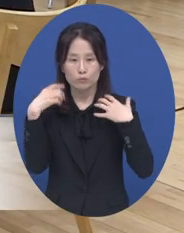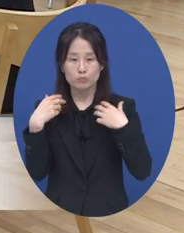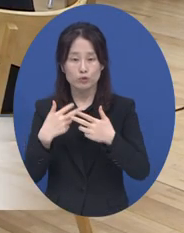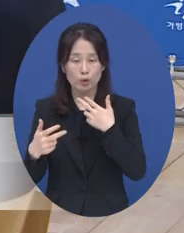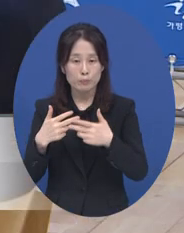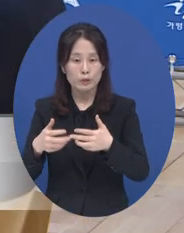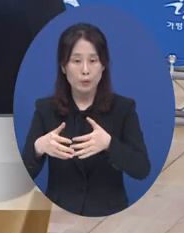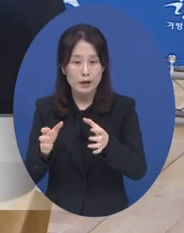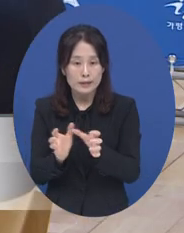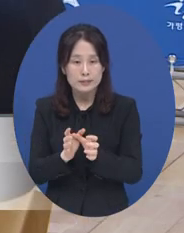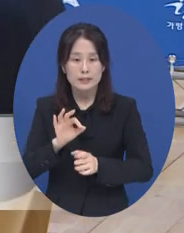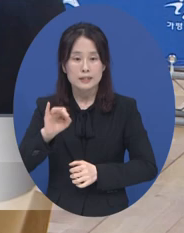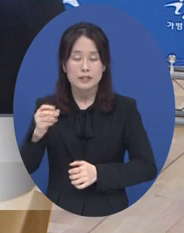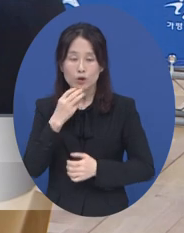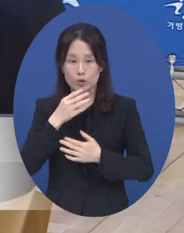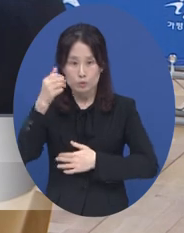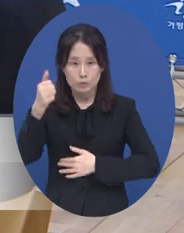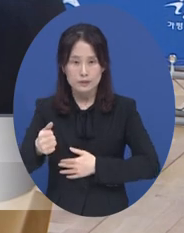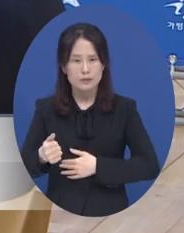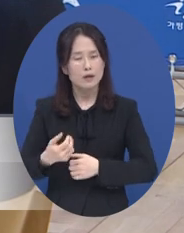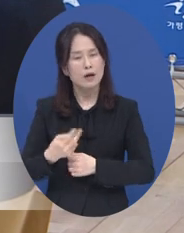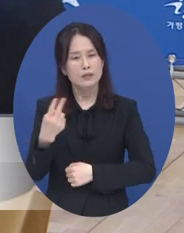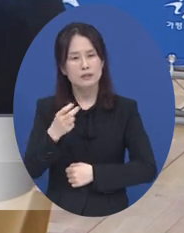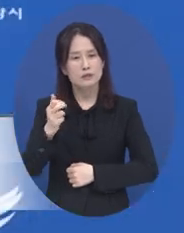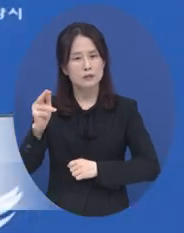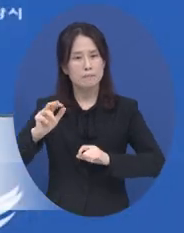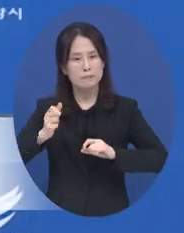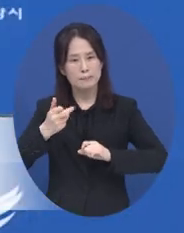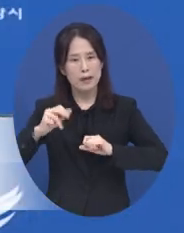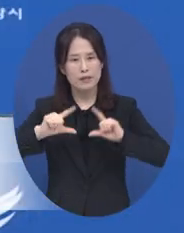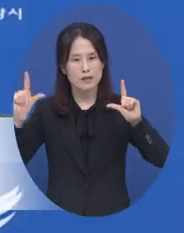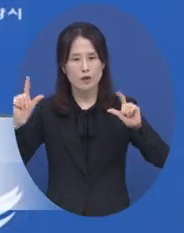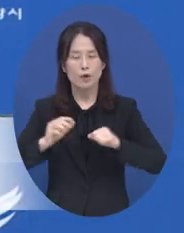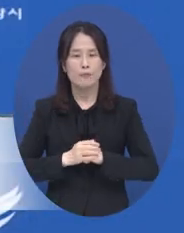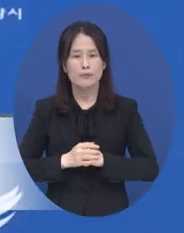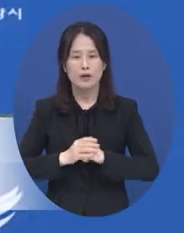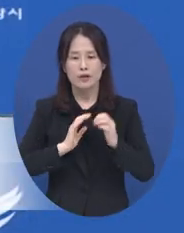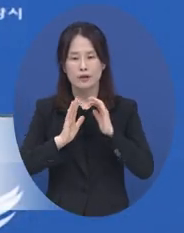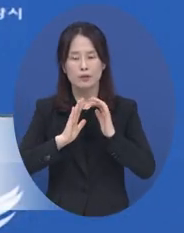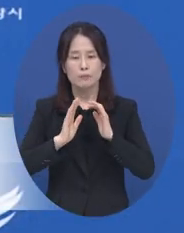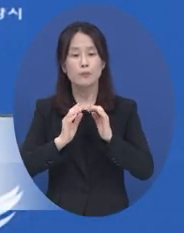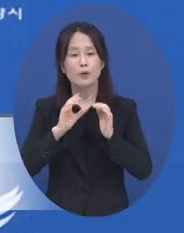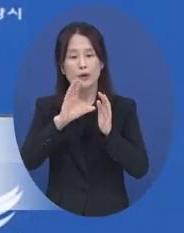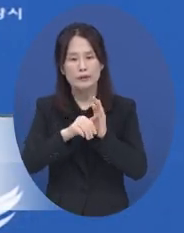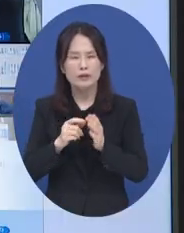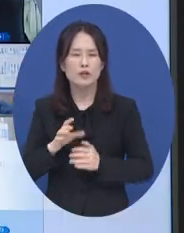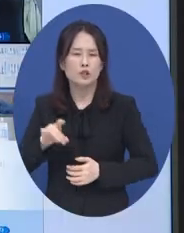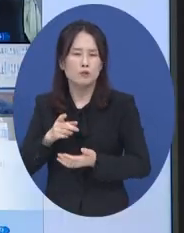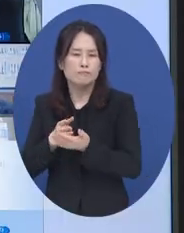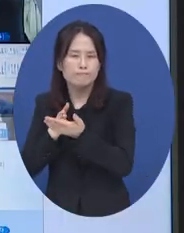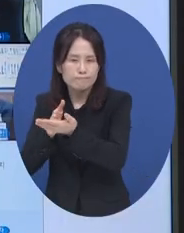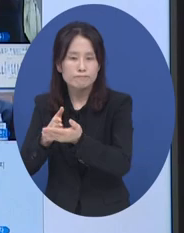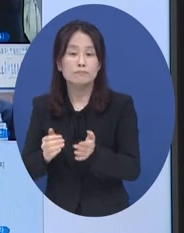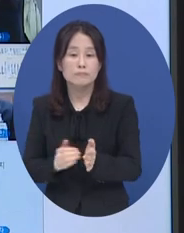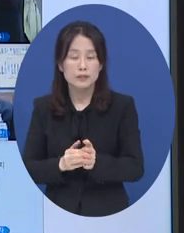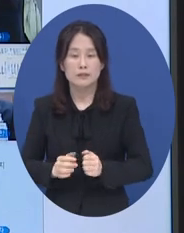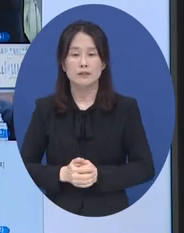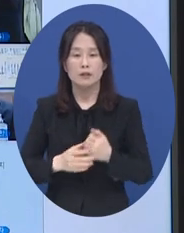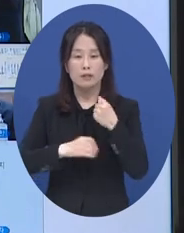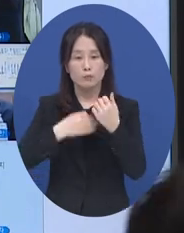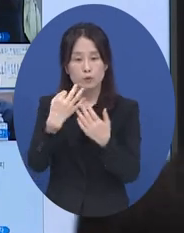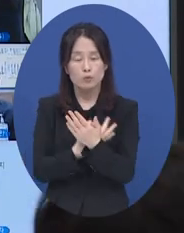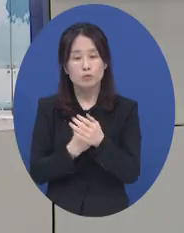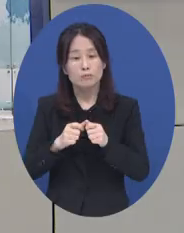지방정부협의회는 이재명 경기도지사가 지난 2018년 시도지사 협의회에서 처음 제안한 기구로 기본소득의